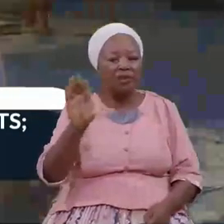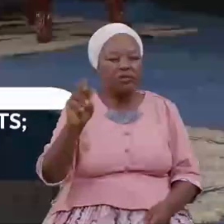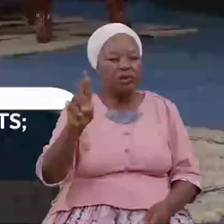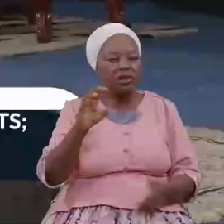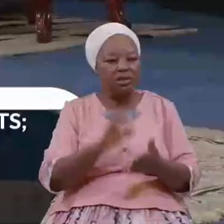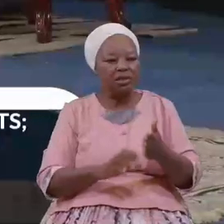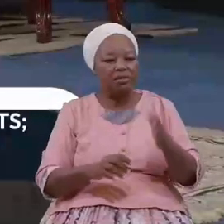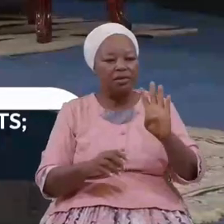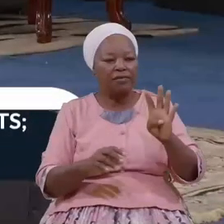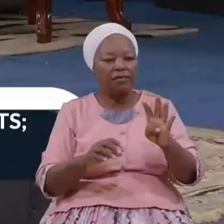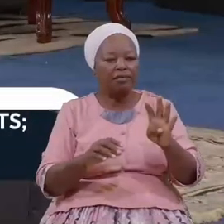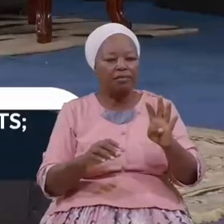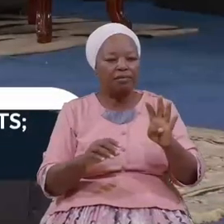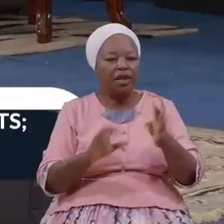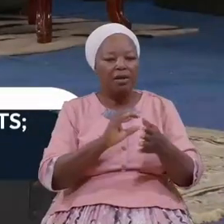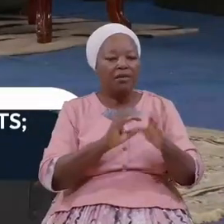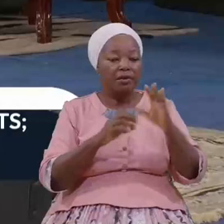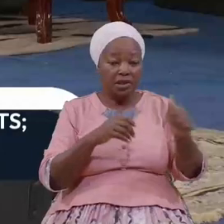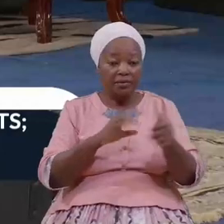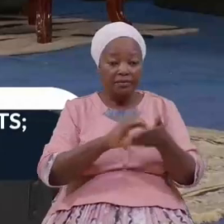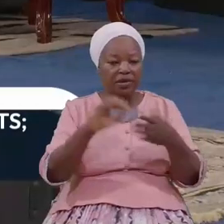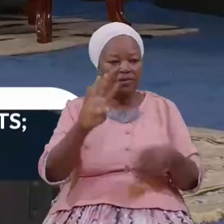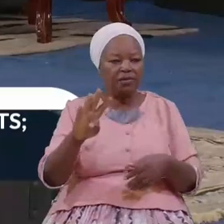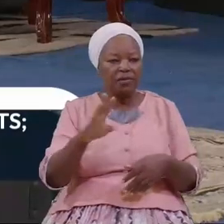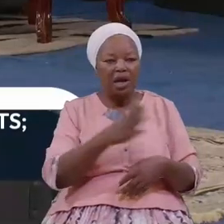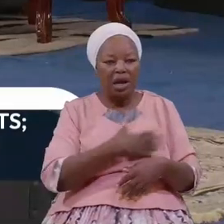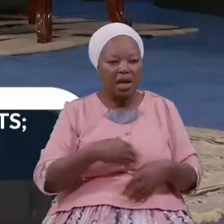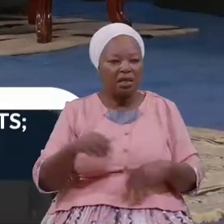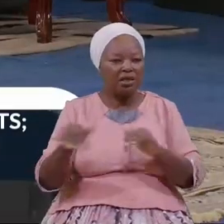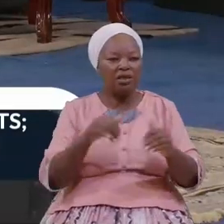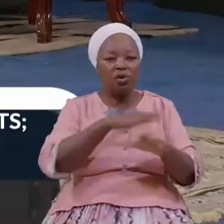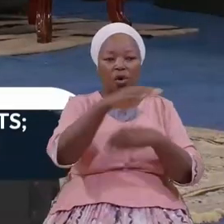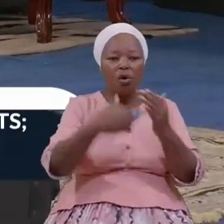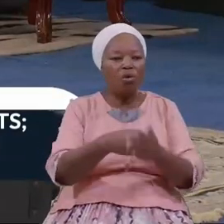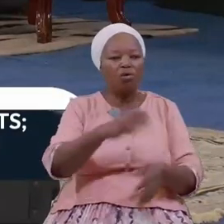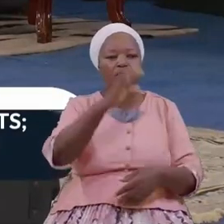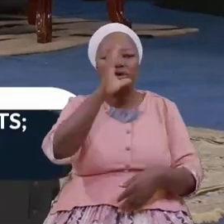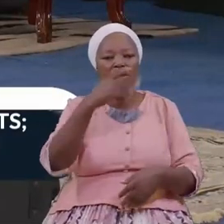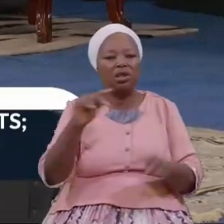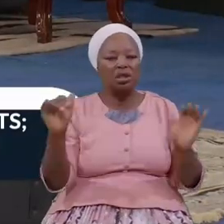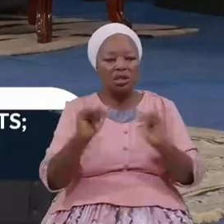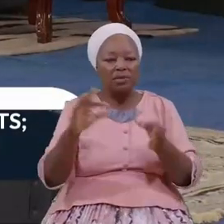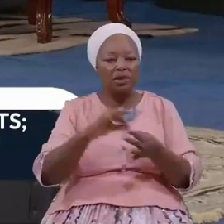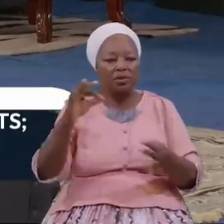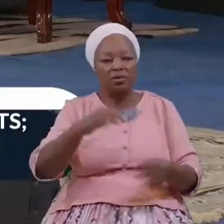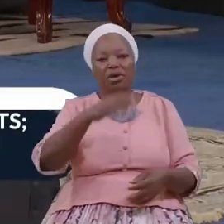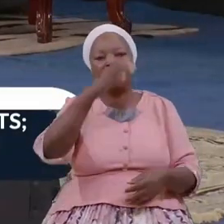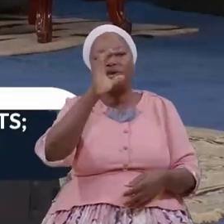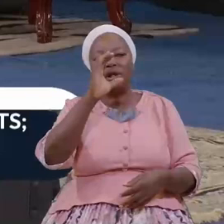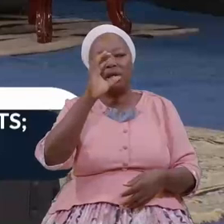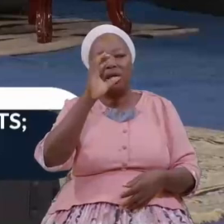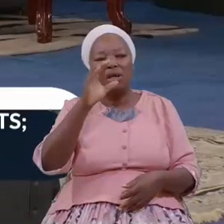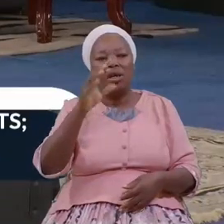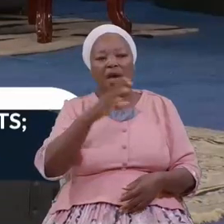4. Il dit, et qu'ils ont tous bu le même breuvage spirituel,